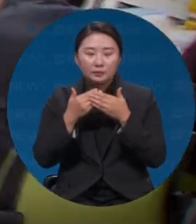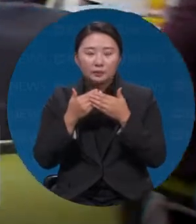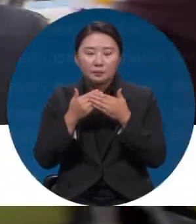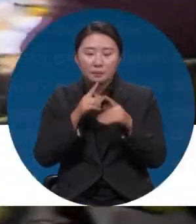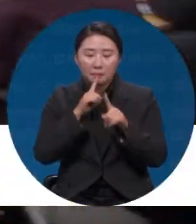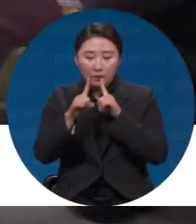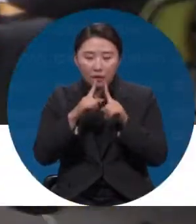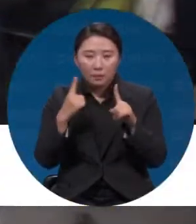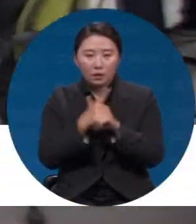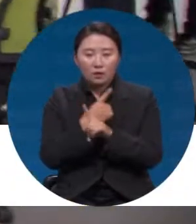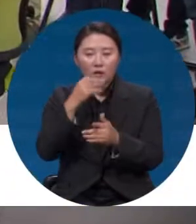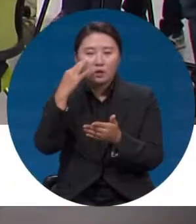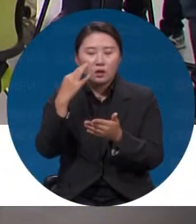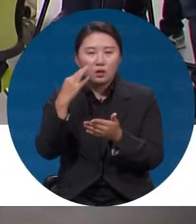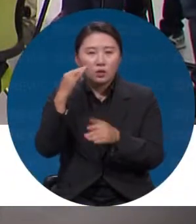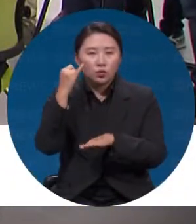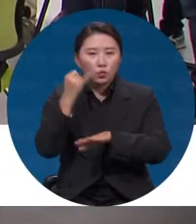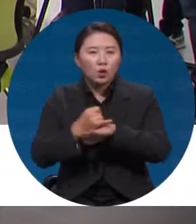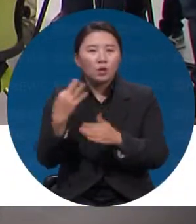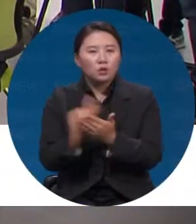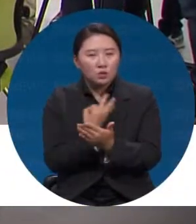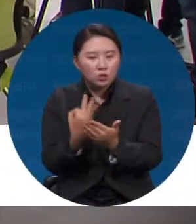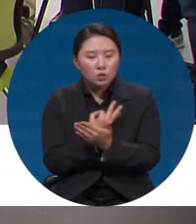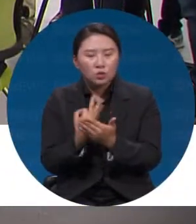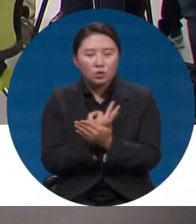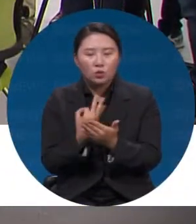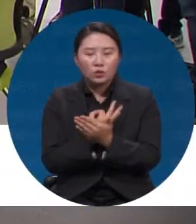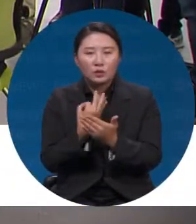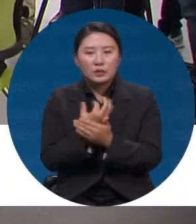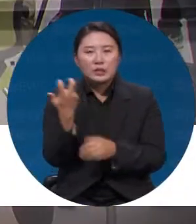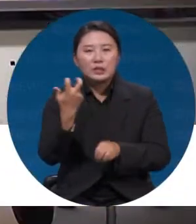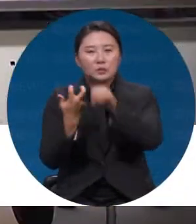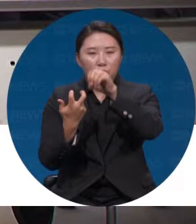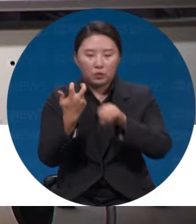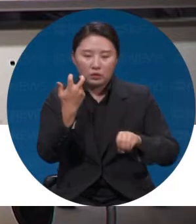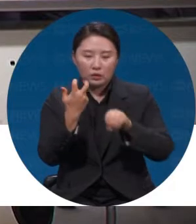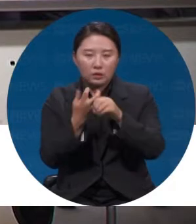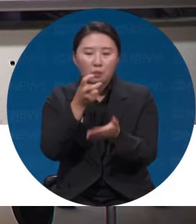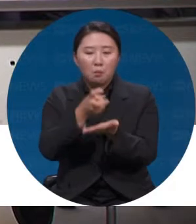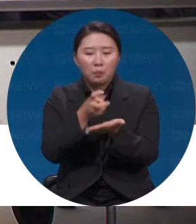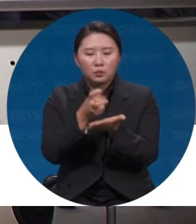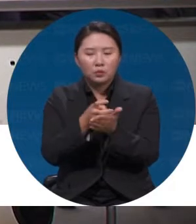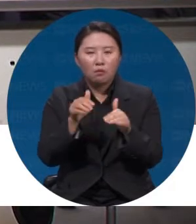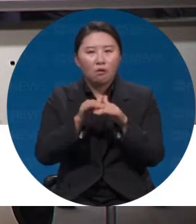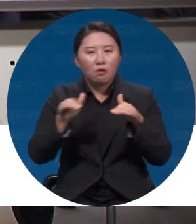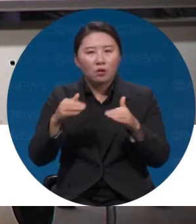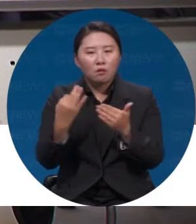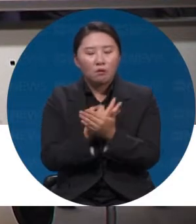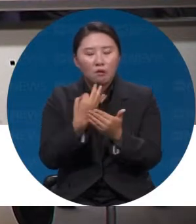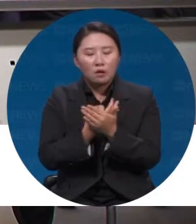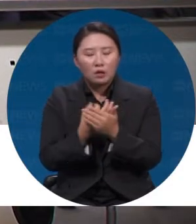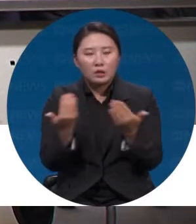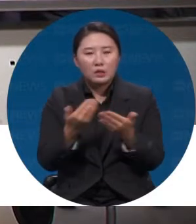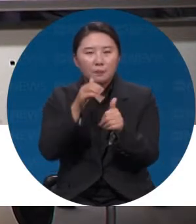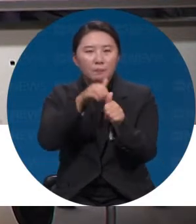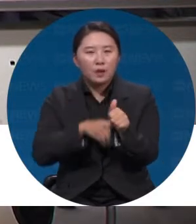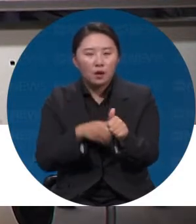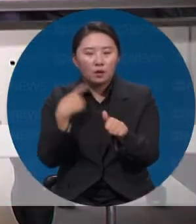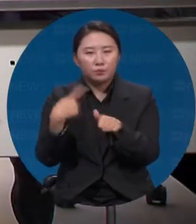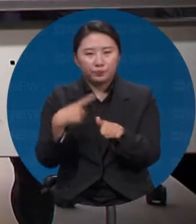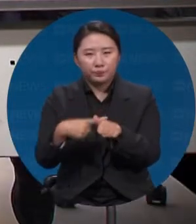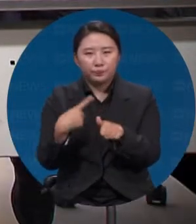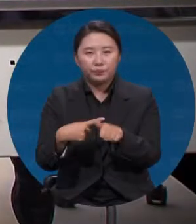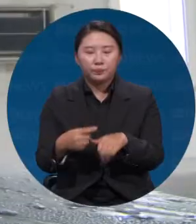최저 임금의 70% 정도만 지급하게 하는 등 합법적 으로 저임금에 노동을 착취할 명 목만 열어줬다 는 비판도